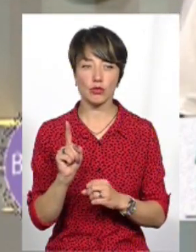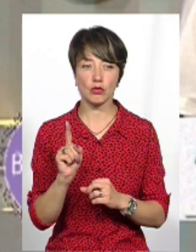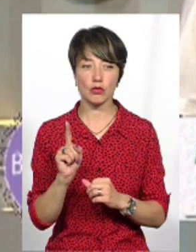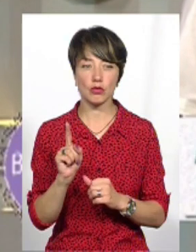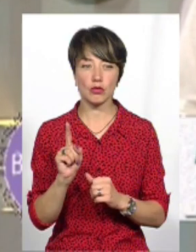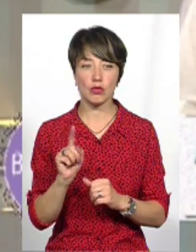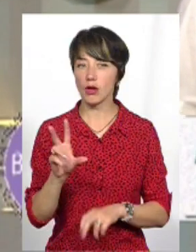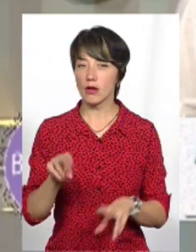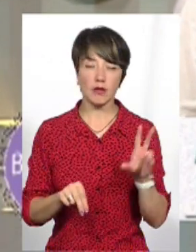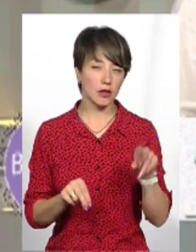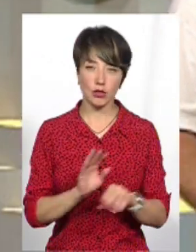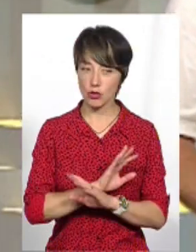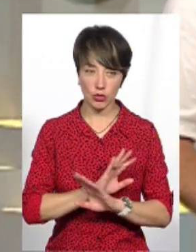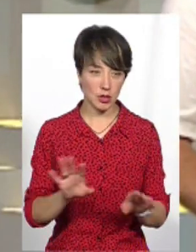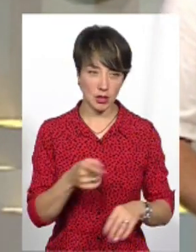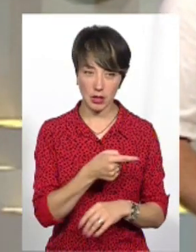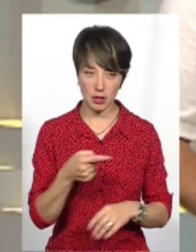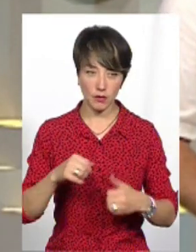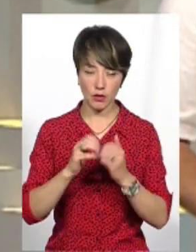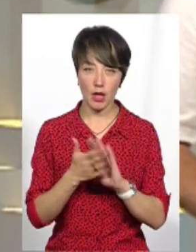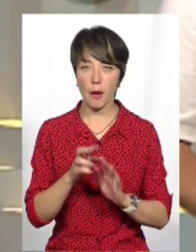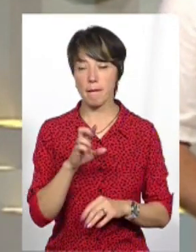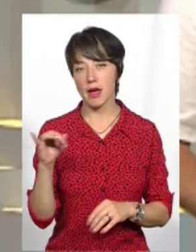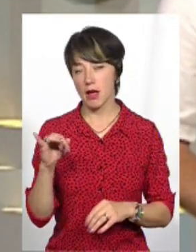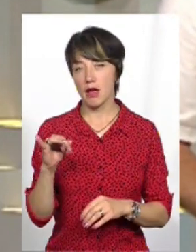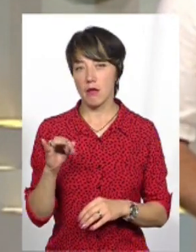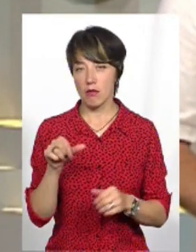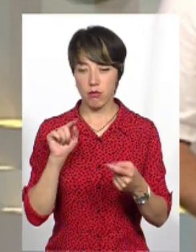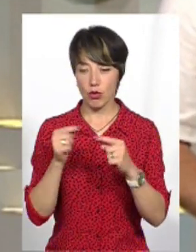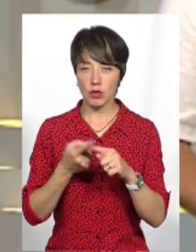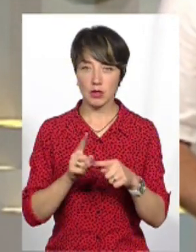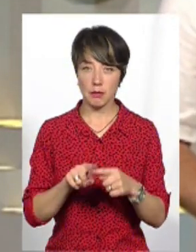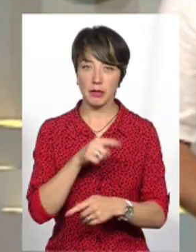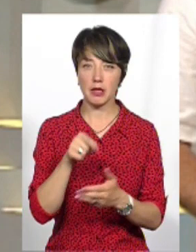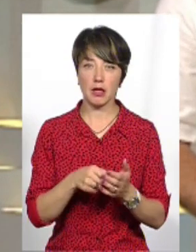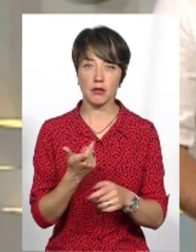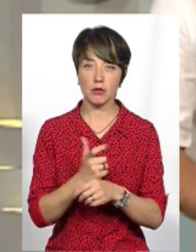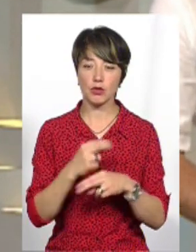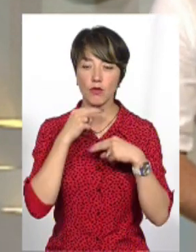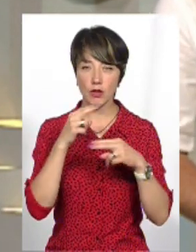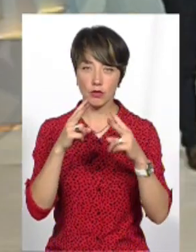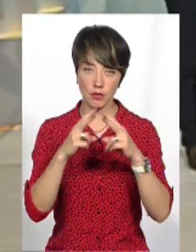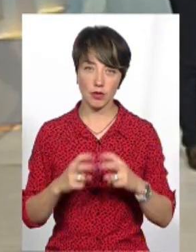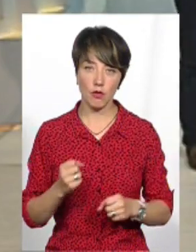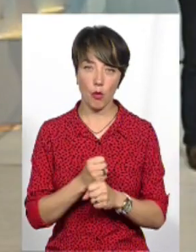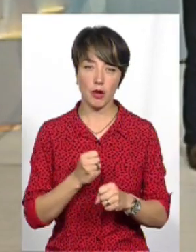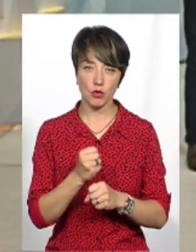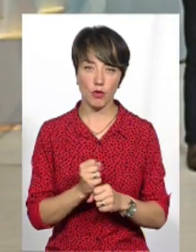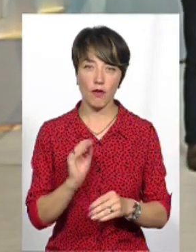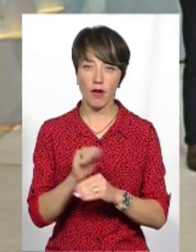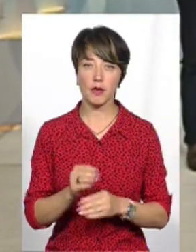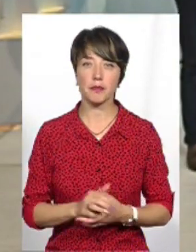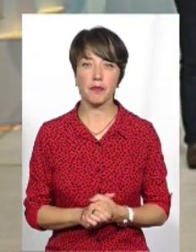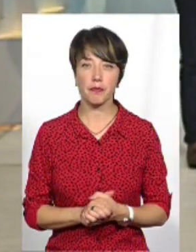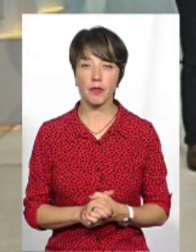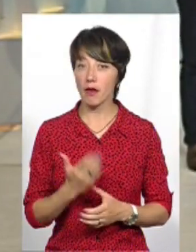ну, я рахую, що це негативно в цілому. Тобто я би голосував проти цього, я сьогодні би це питання більш уважно вивчав і допрацьовував.